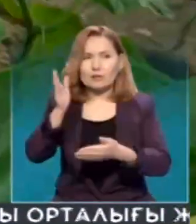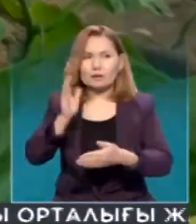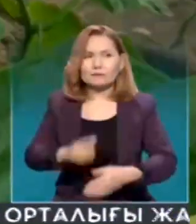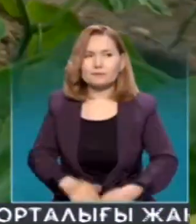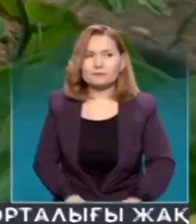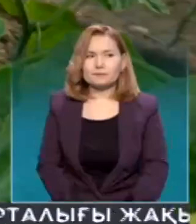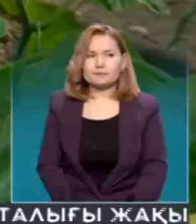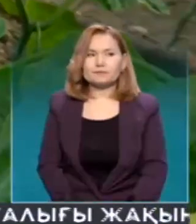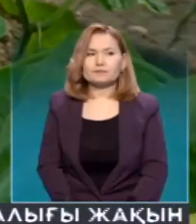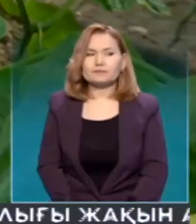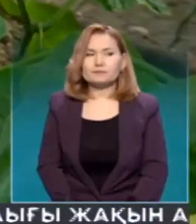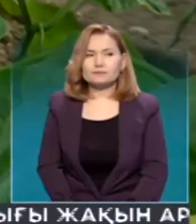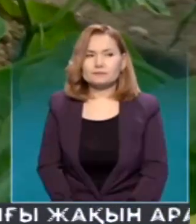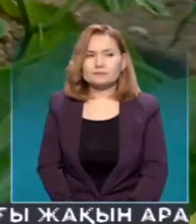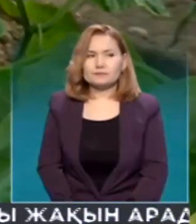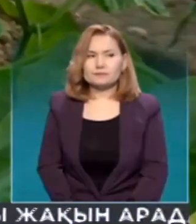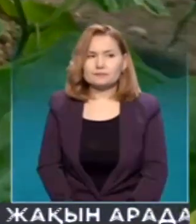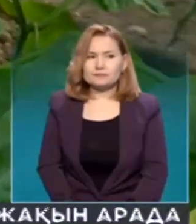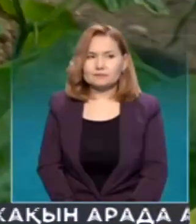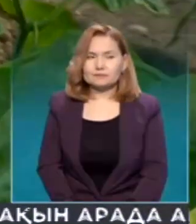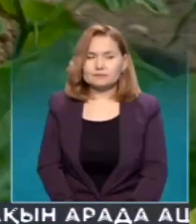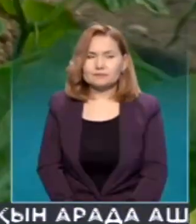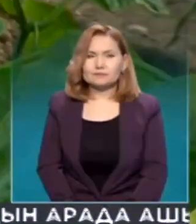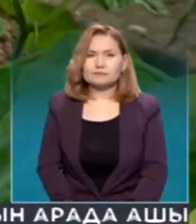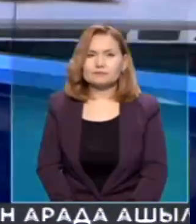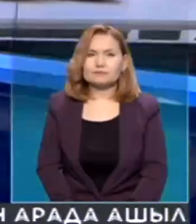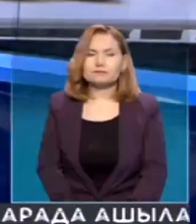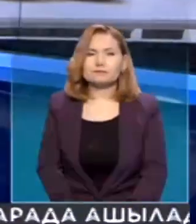Нұрбек, Қазақстан ұлттық телеарнасы, Түркістан облысы.